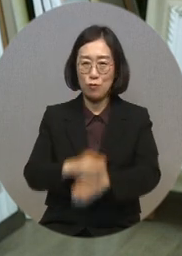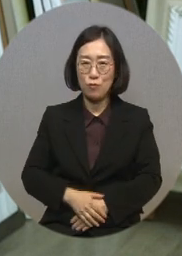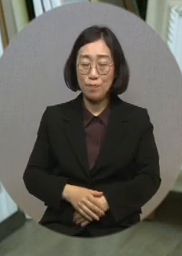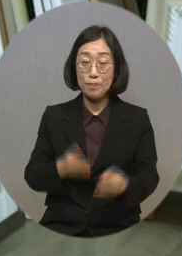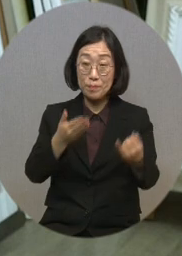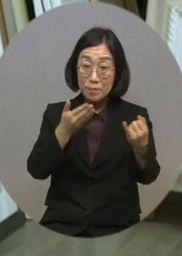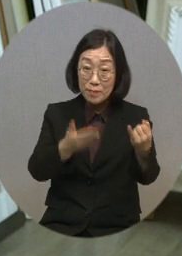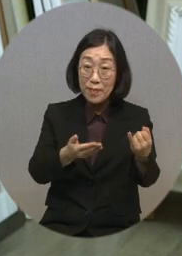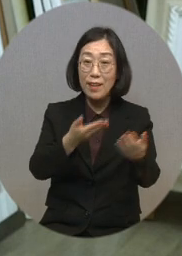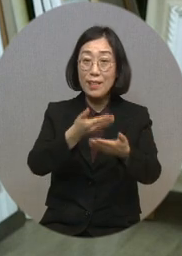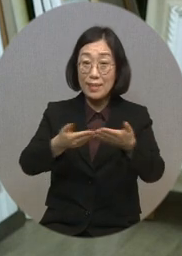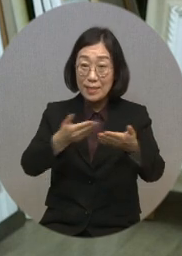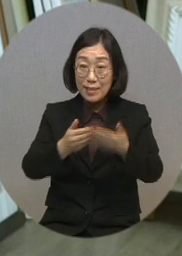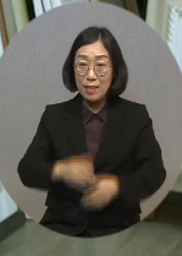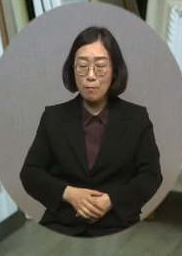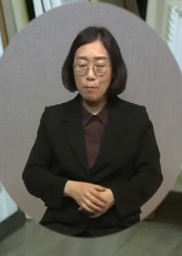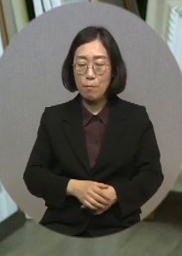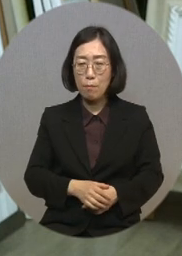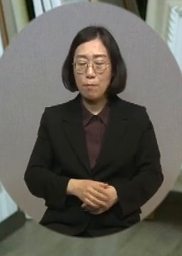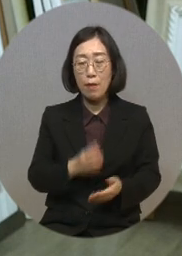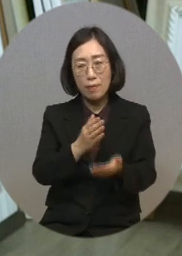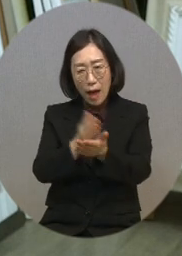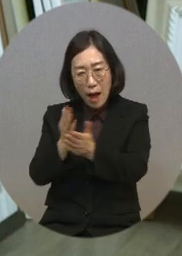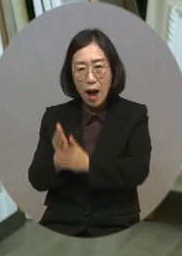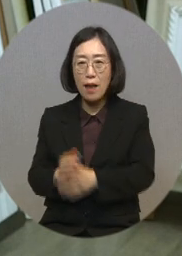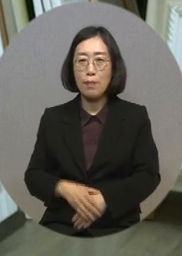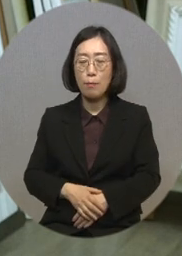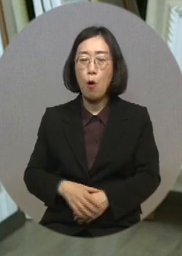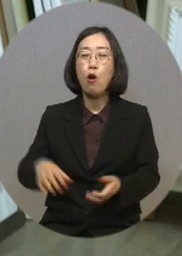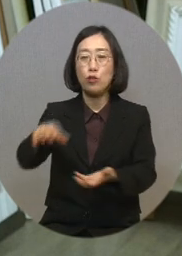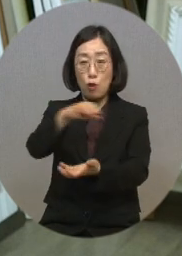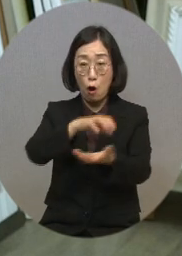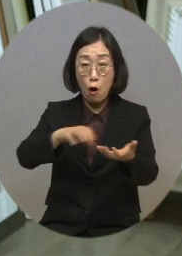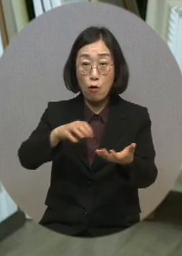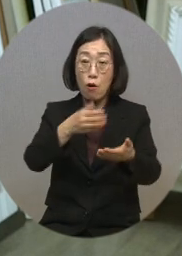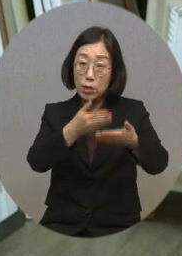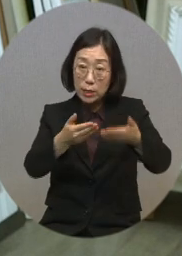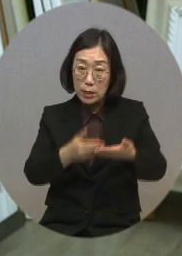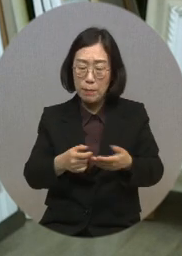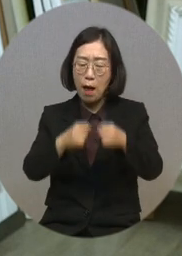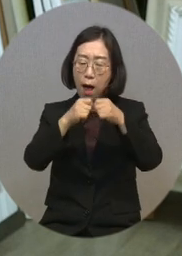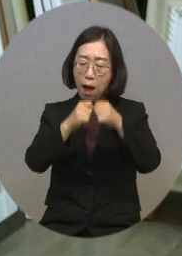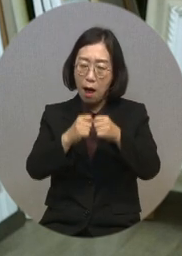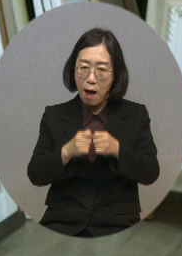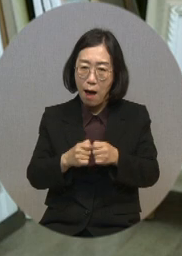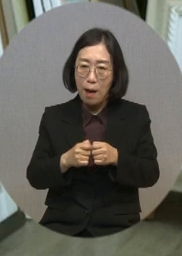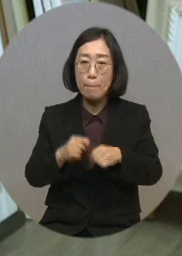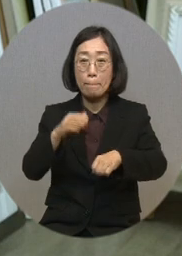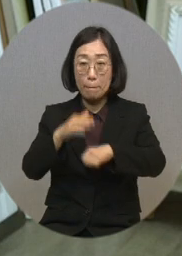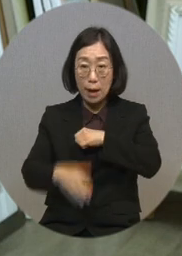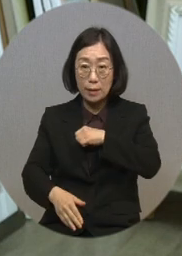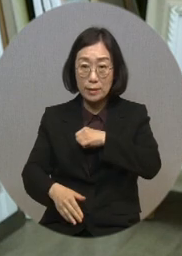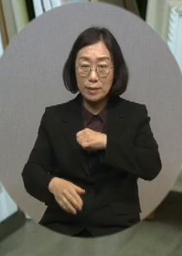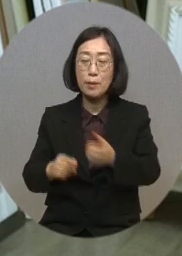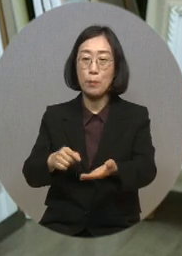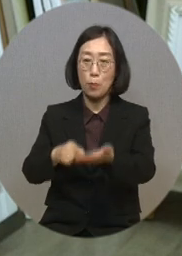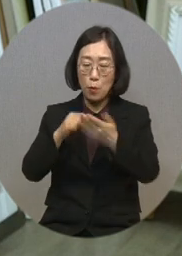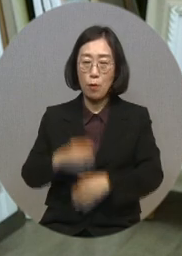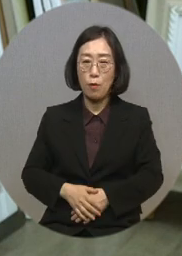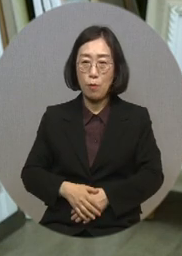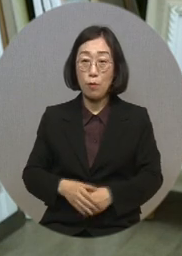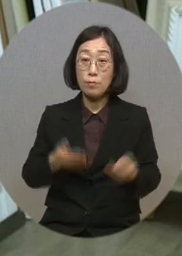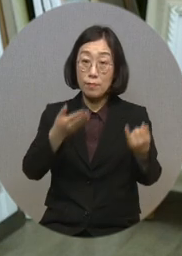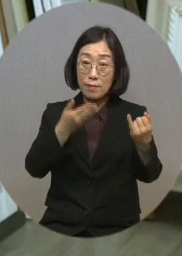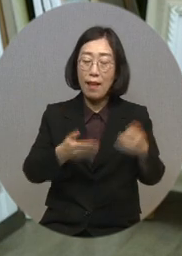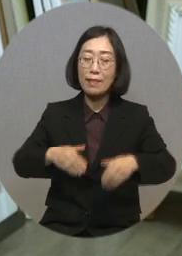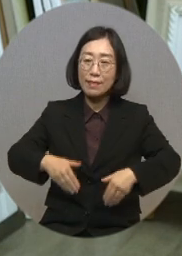작가의 작품은 다양한 소재로 여러 장르를 아우를 뿐만 아니라 섬세한 화풍이 돋보입니다. 정화복